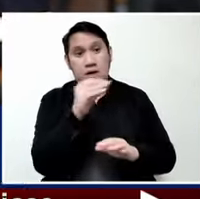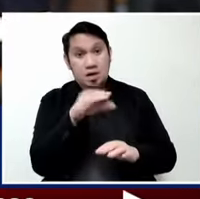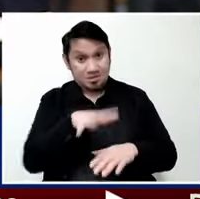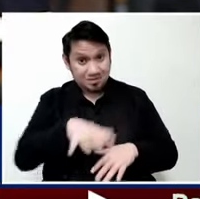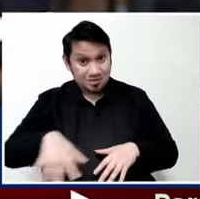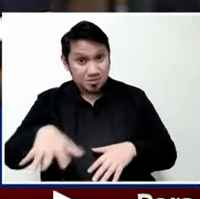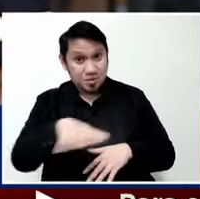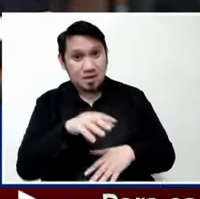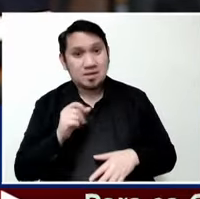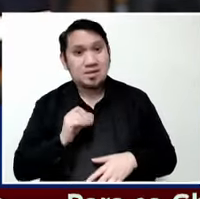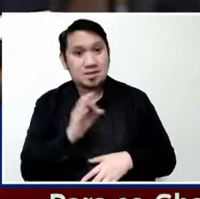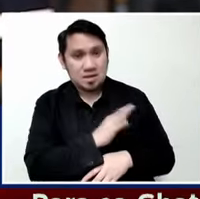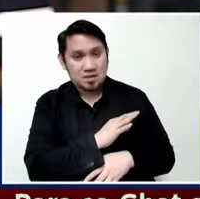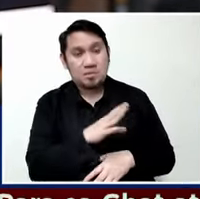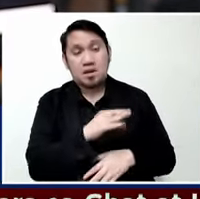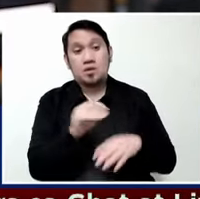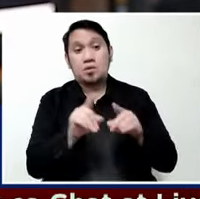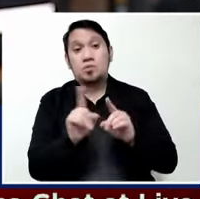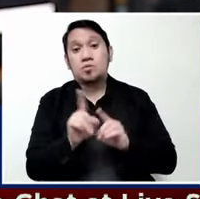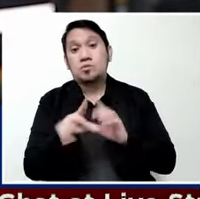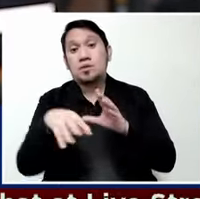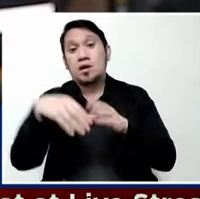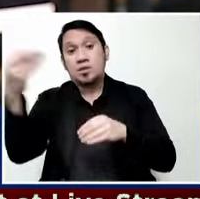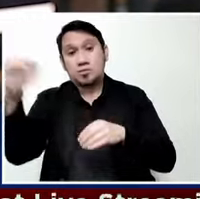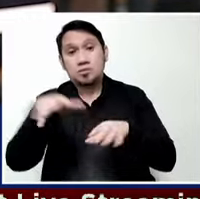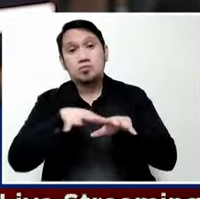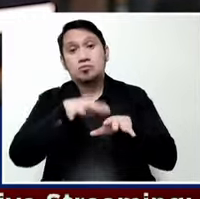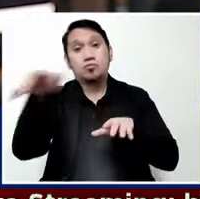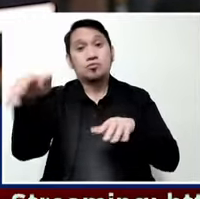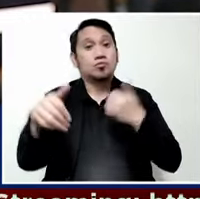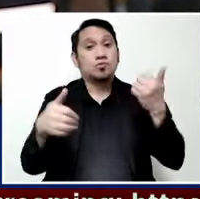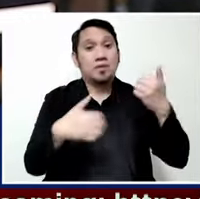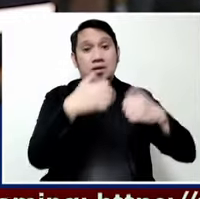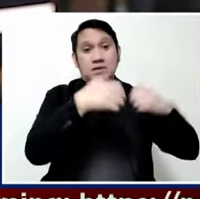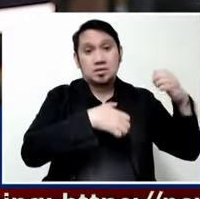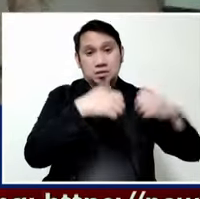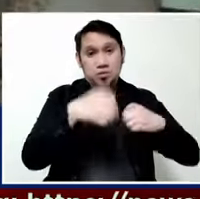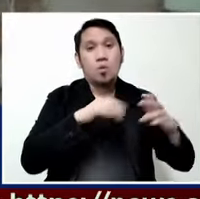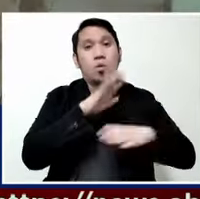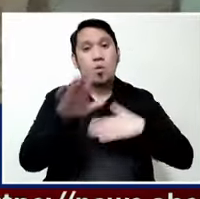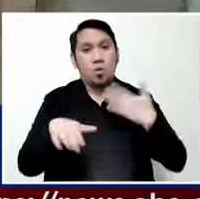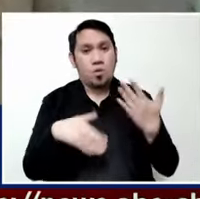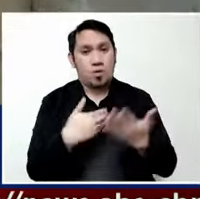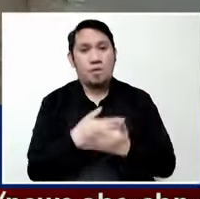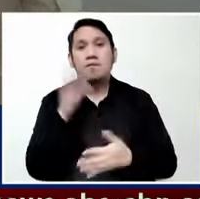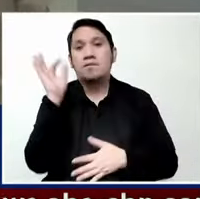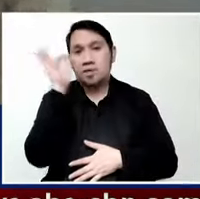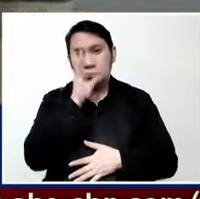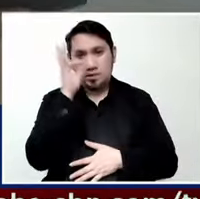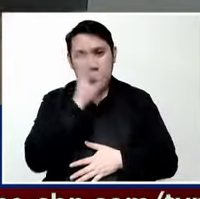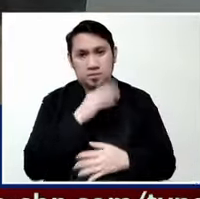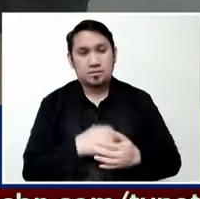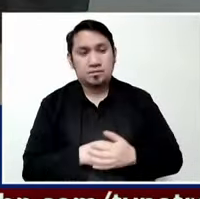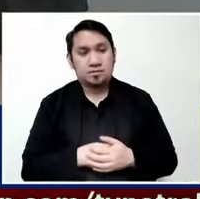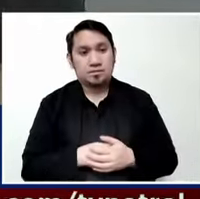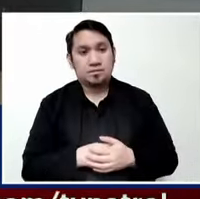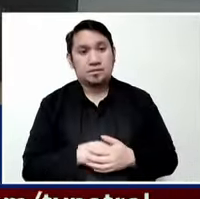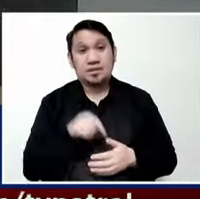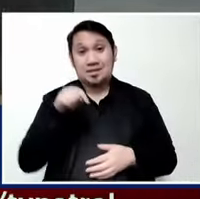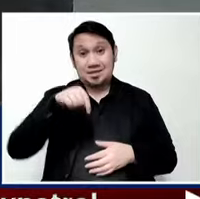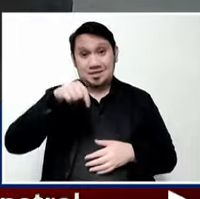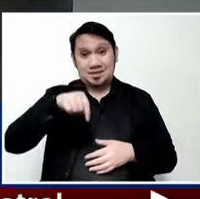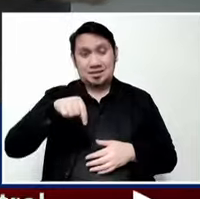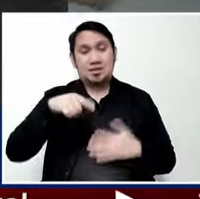hanggang nasa field, mga sa substation of engineers, puro Filipino po. Ito naman ang overall command center